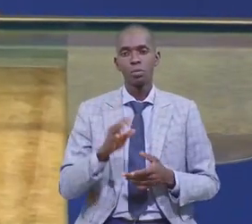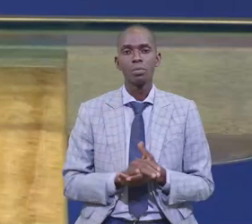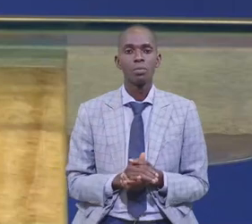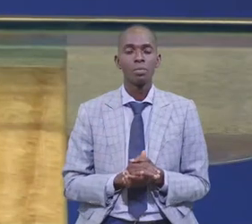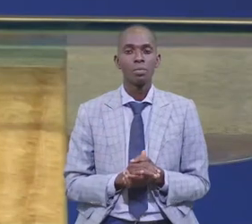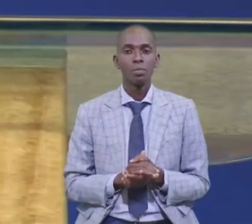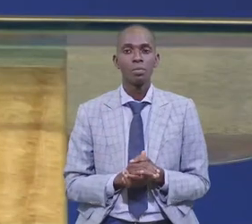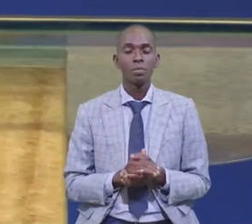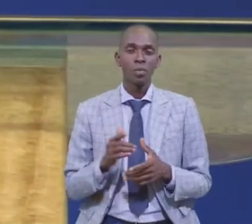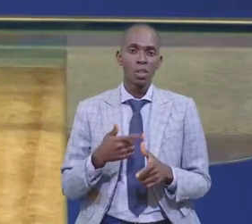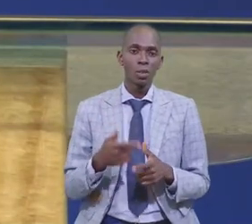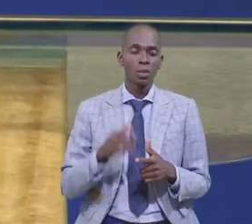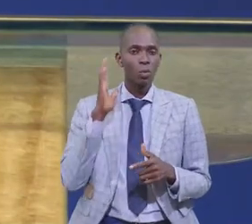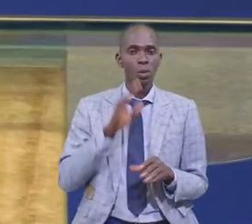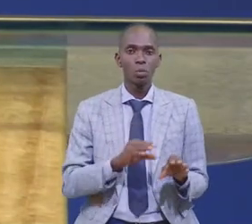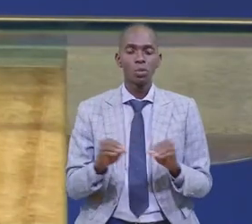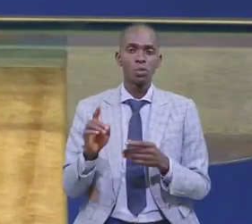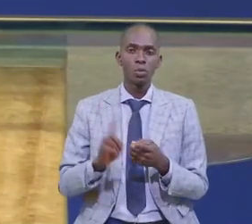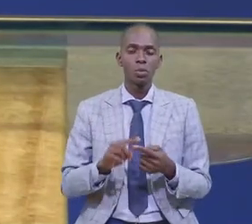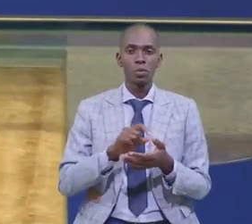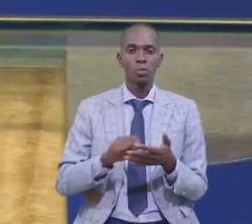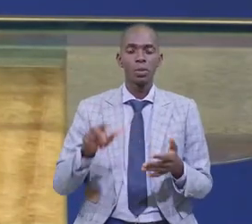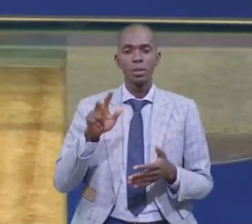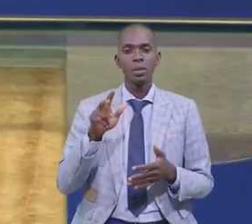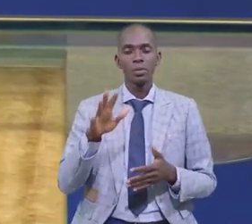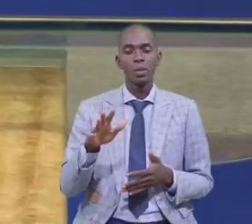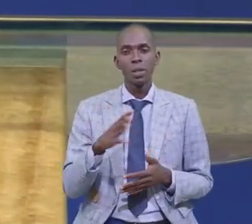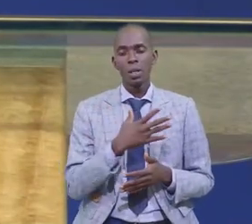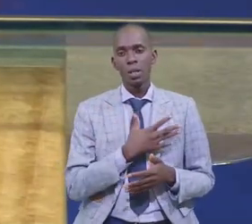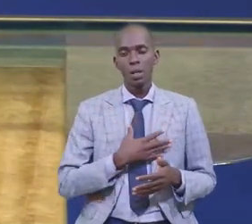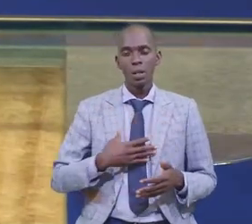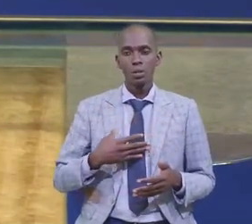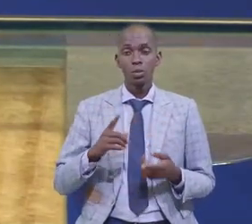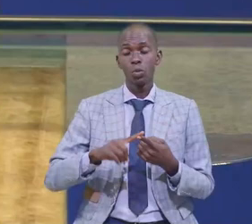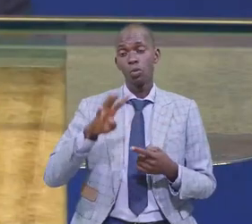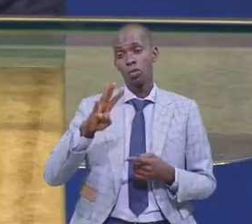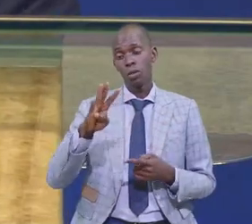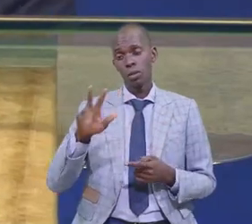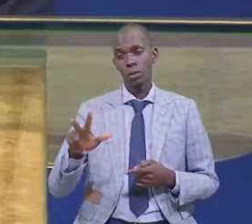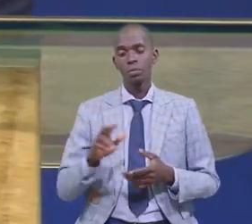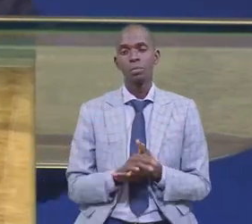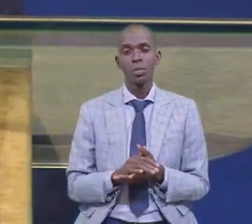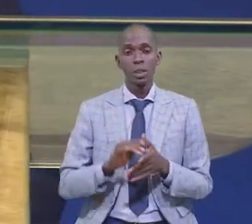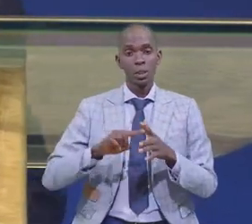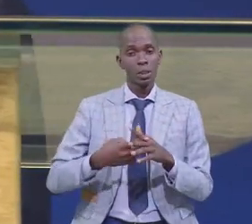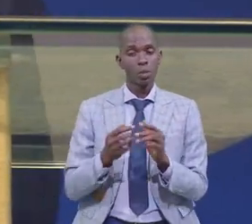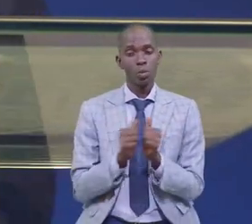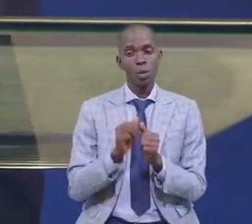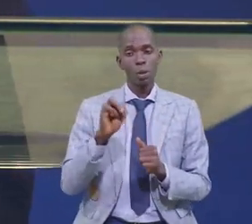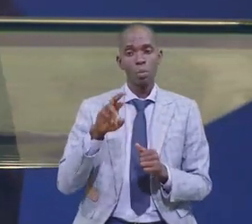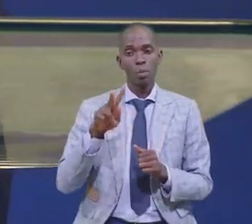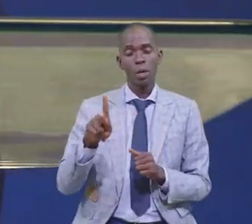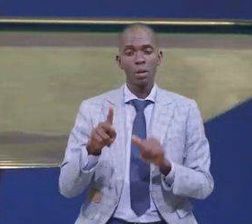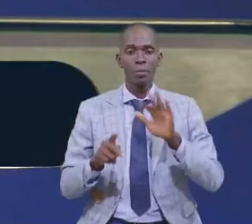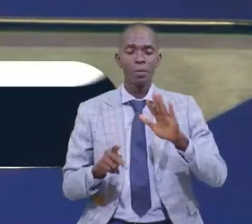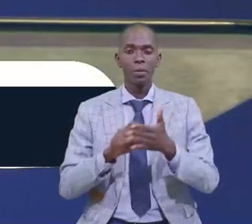24. Et puis nous allons sauter aller vers verset 35 à 43. Marc chapitre